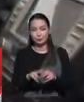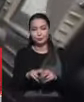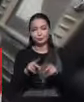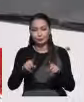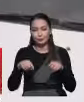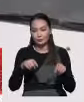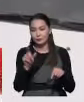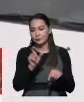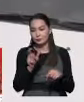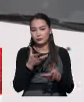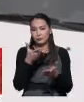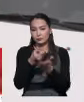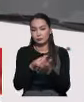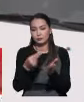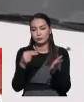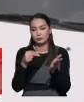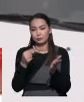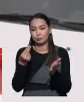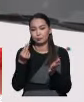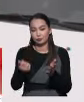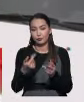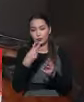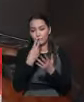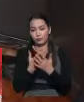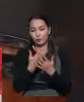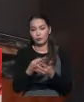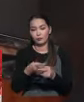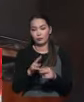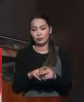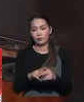көлік мына жер бос екен. Осында қояйын.